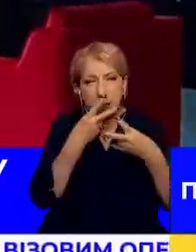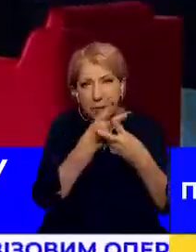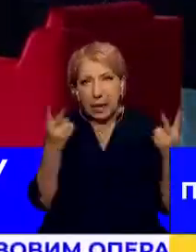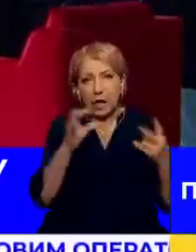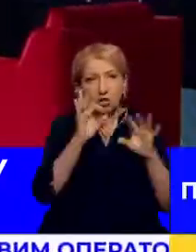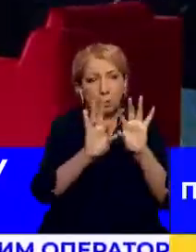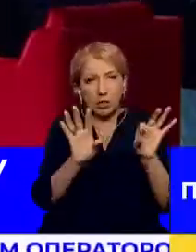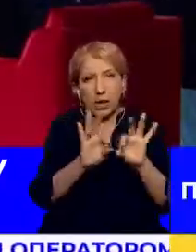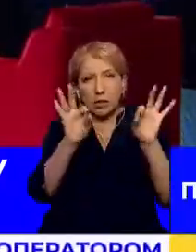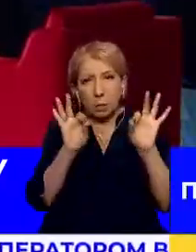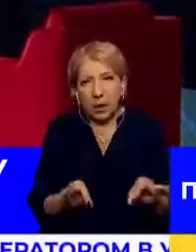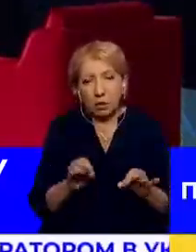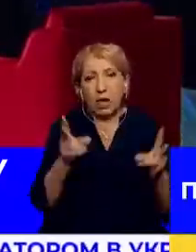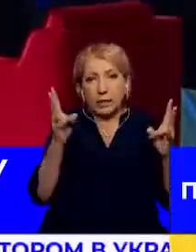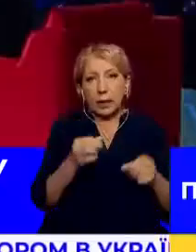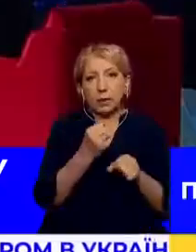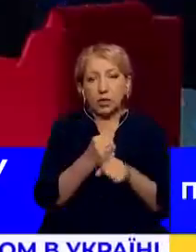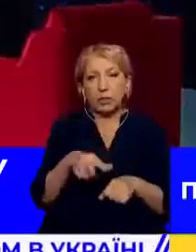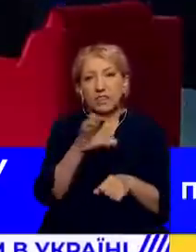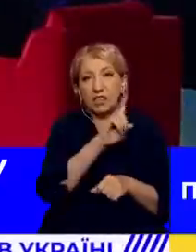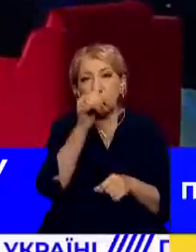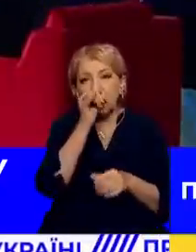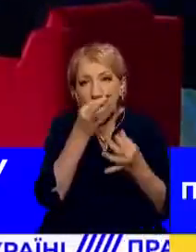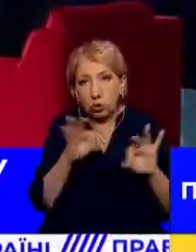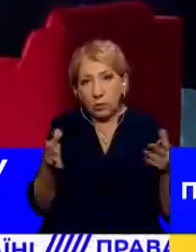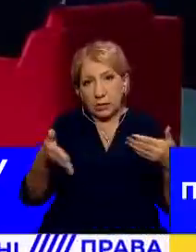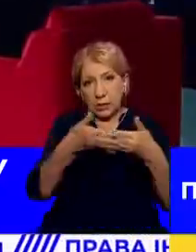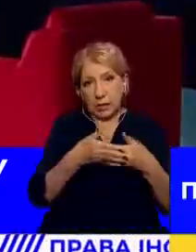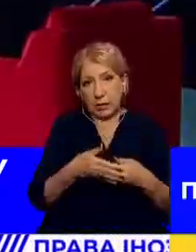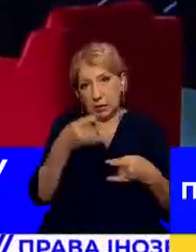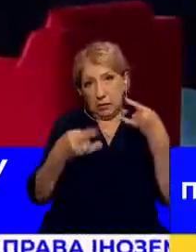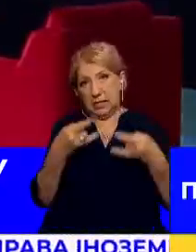розказували правду. І треба зробити все, щоб не допустити закриття